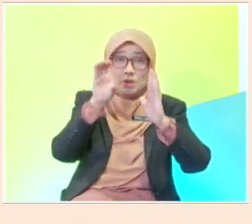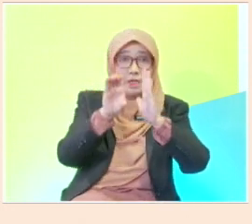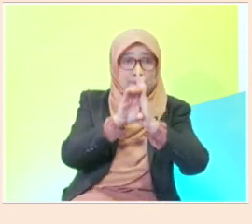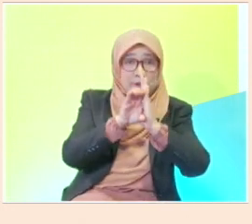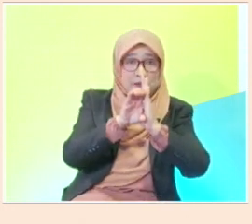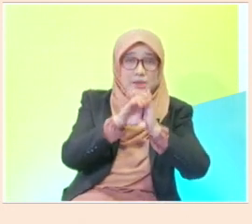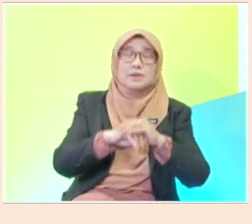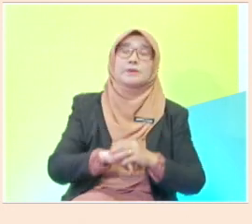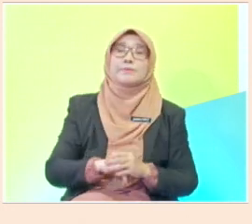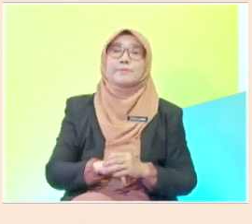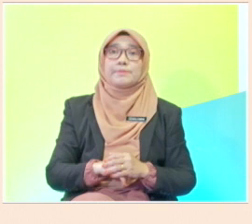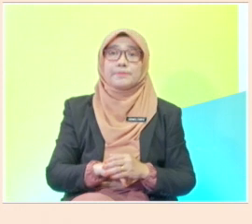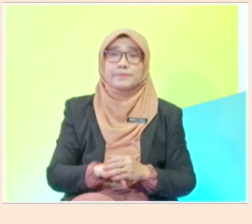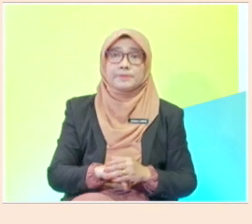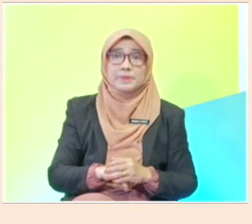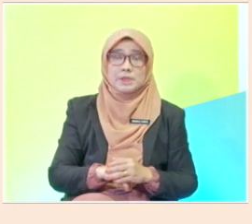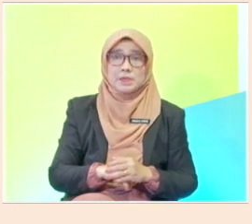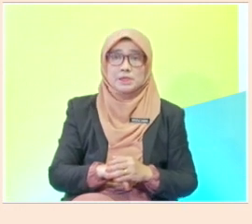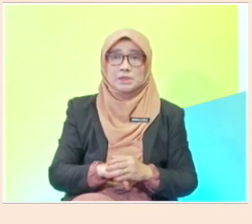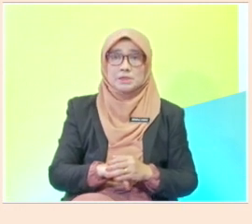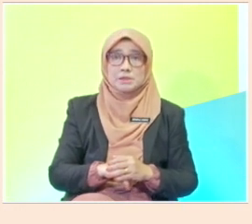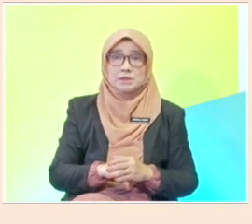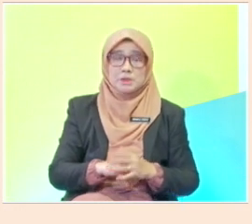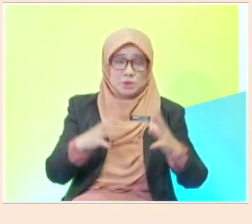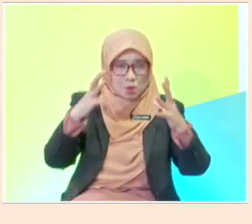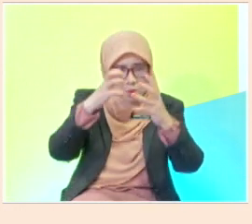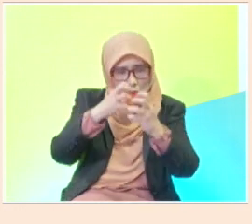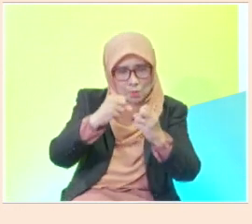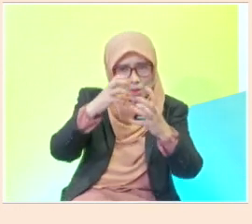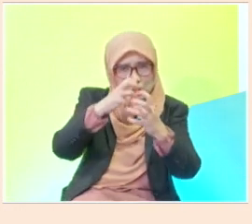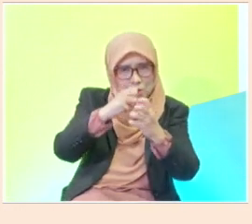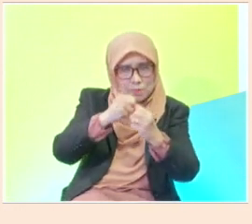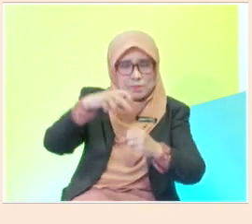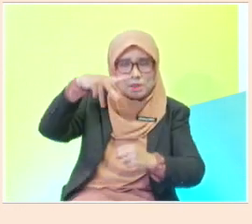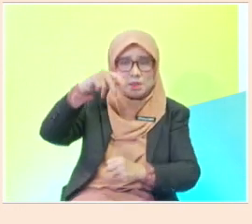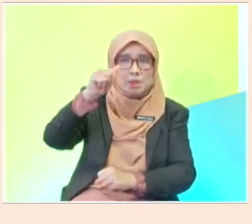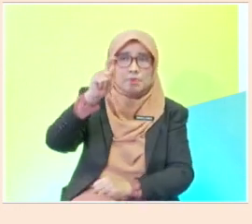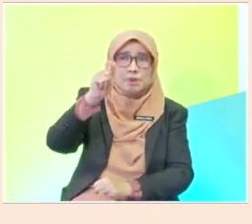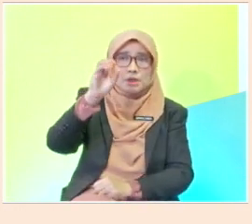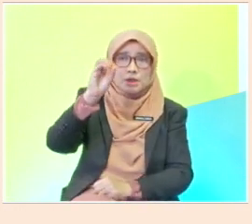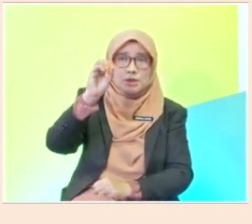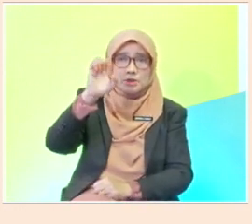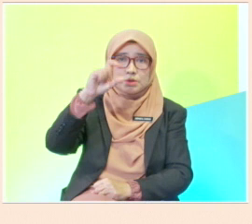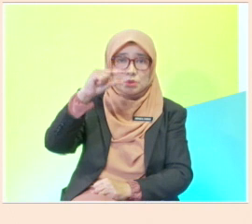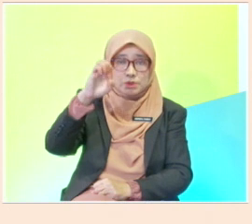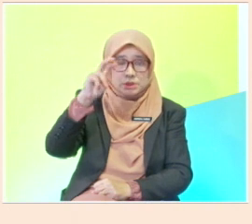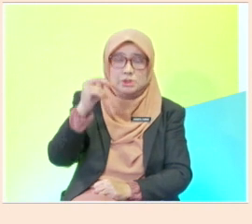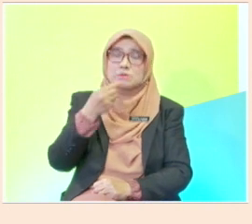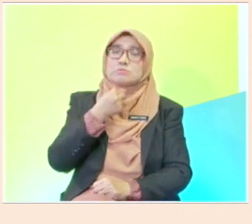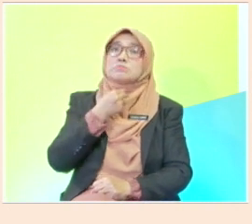Jadi antibodi tadi dia akan menggumpalkan patogen dan dia akan menelan juga dan